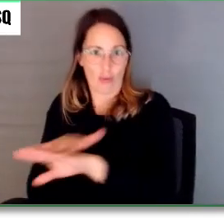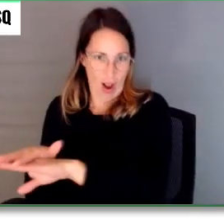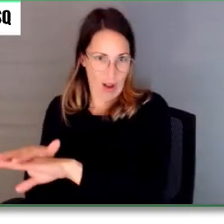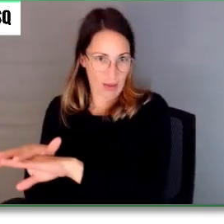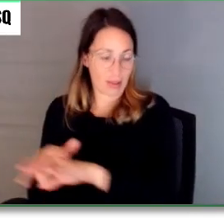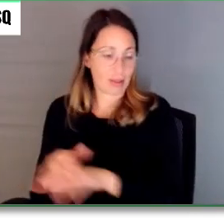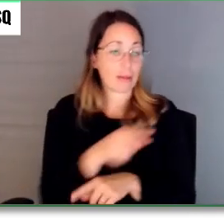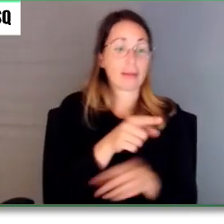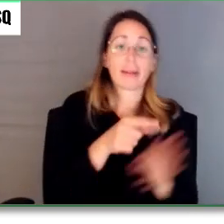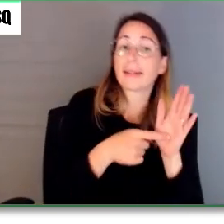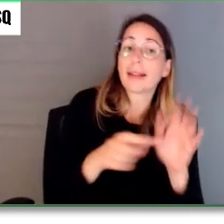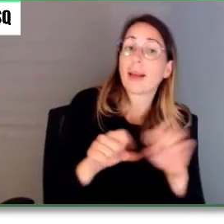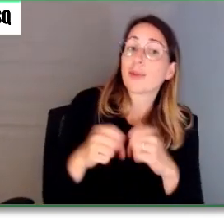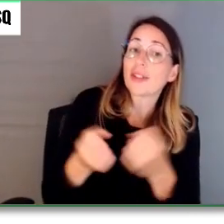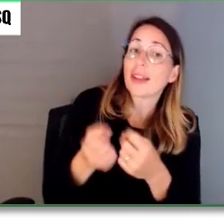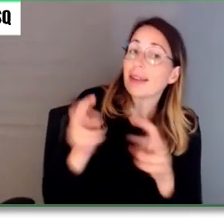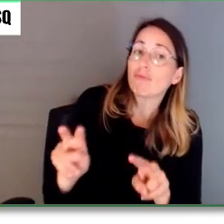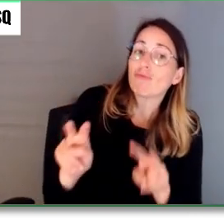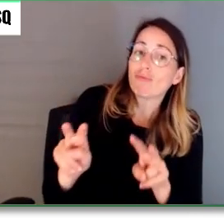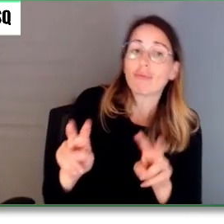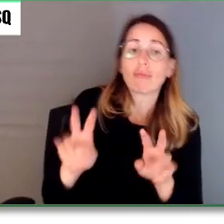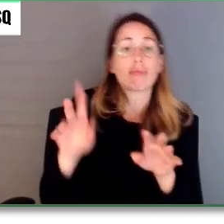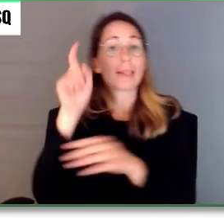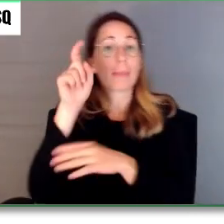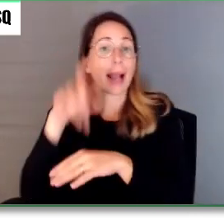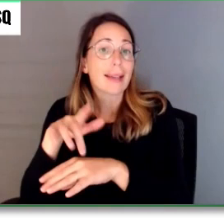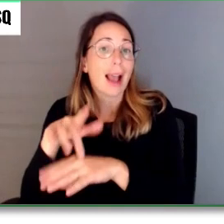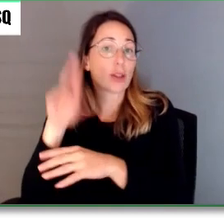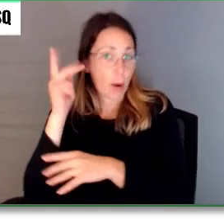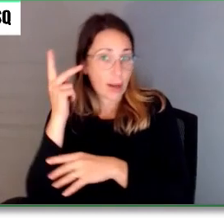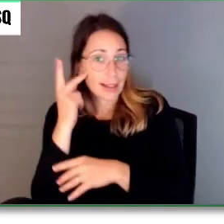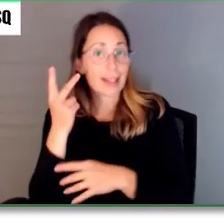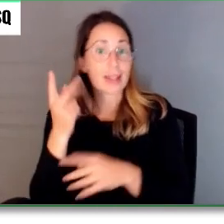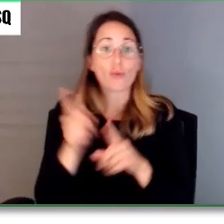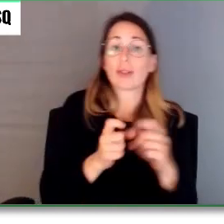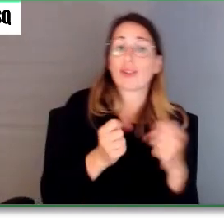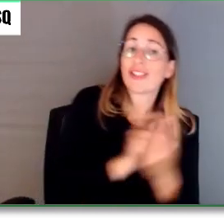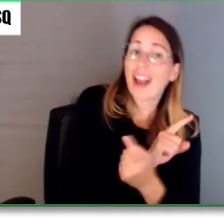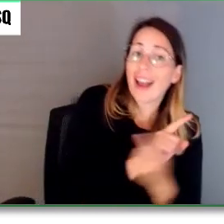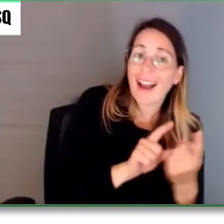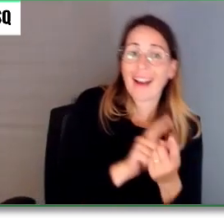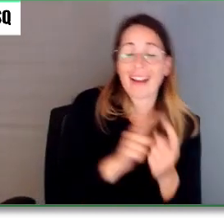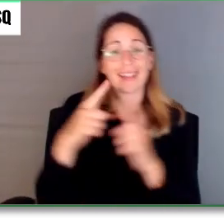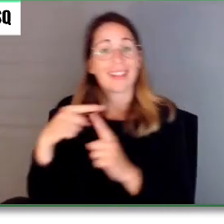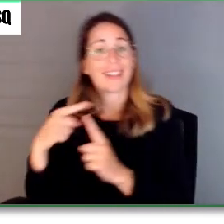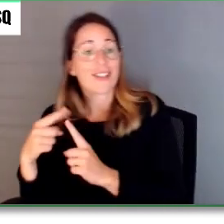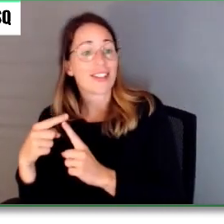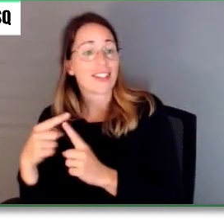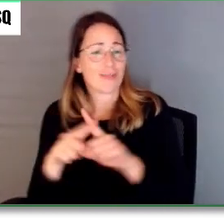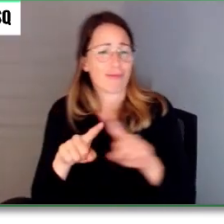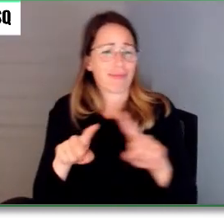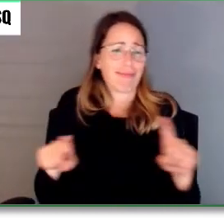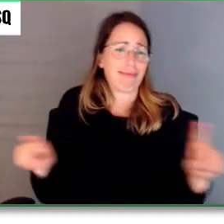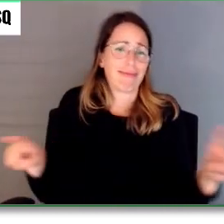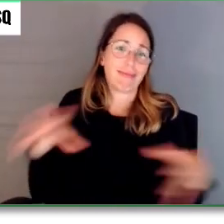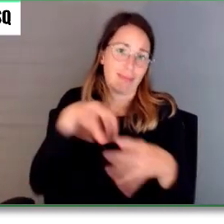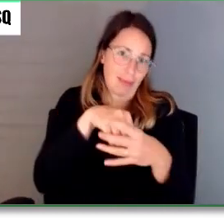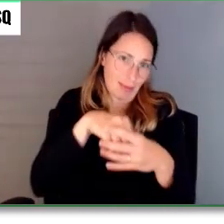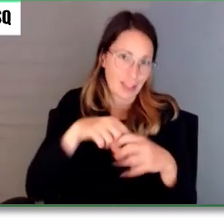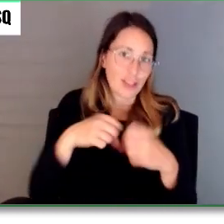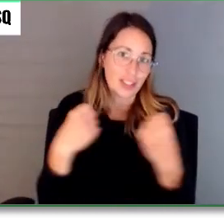l'expérience politique, le social, le technologique, la maison, ce sont les différentes parties de la société, des groupes communautaires et organisations, et